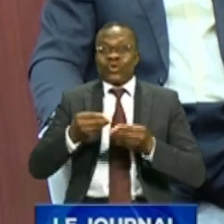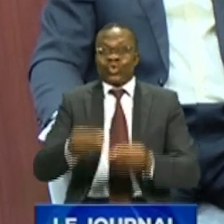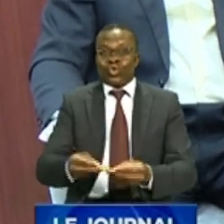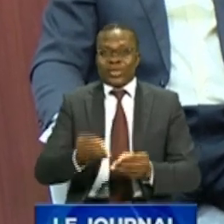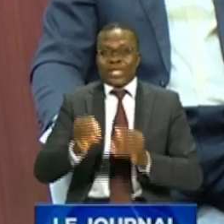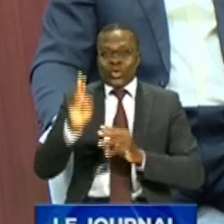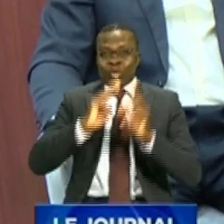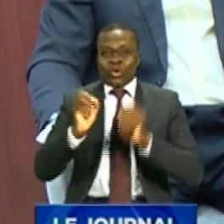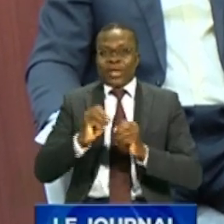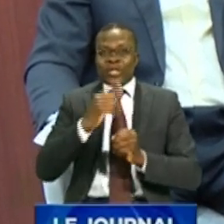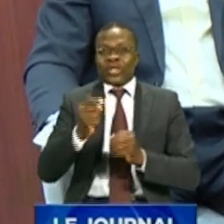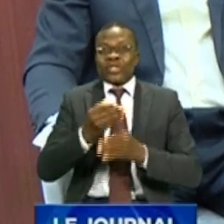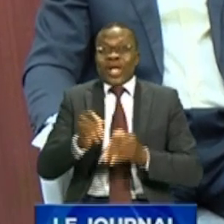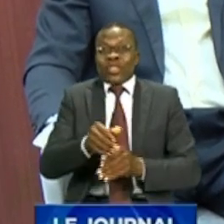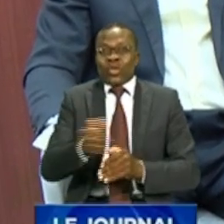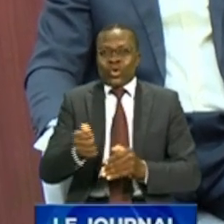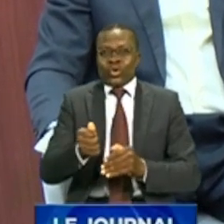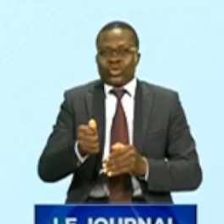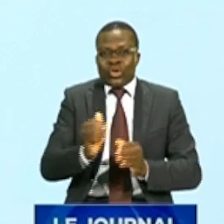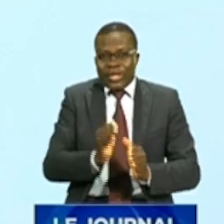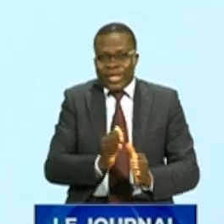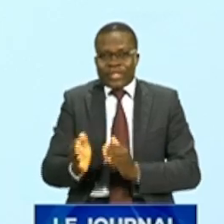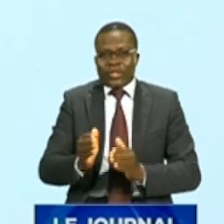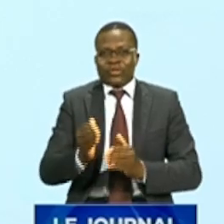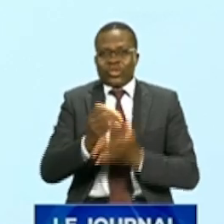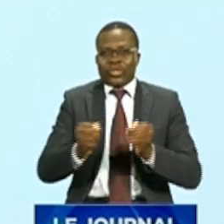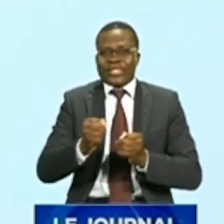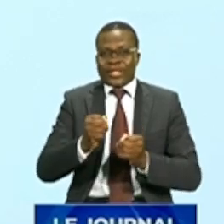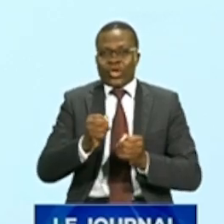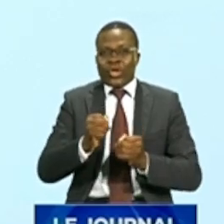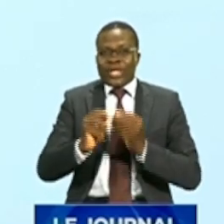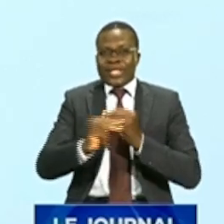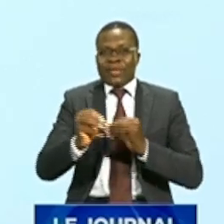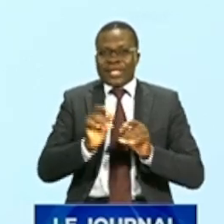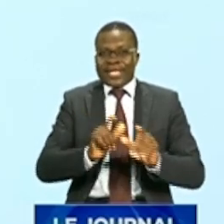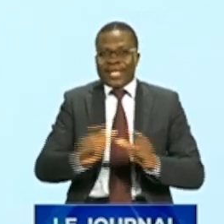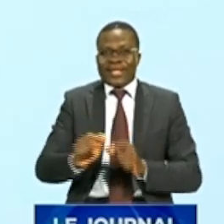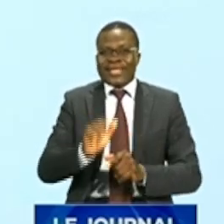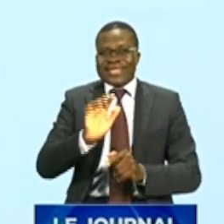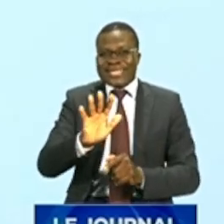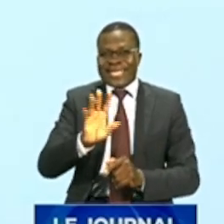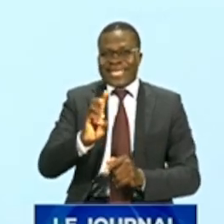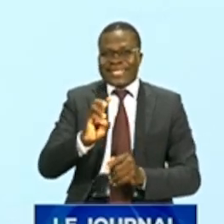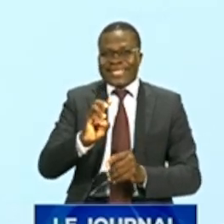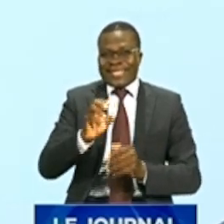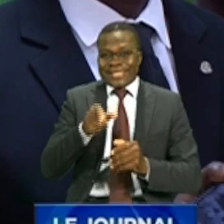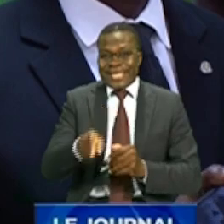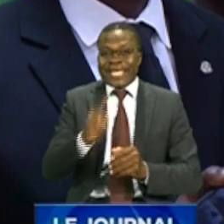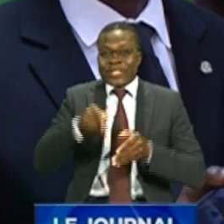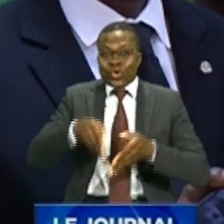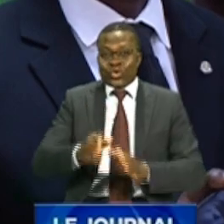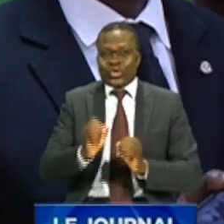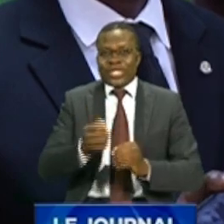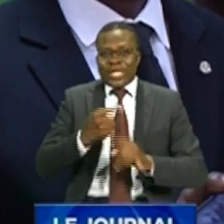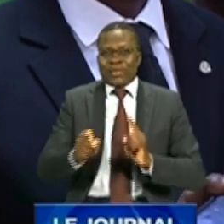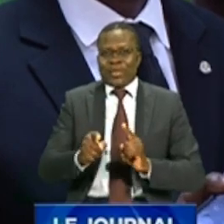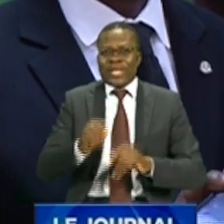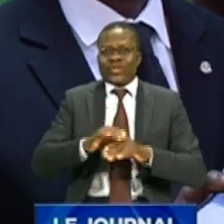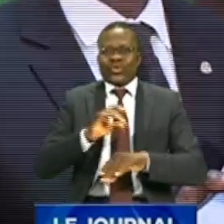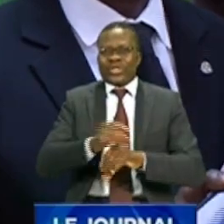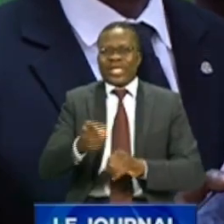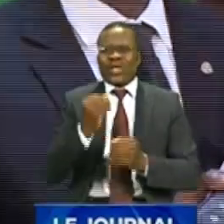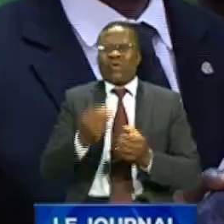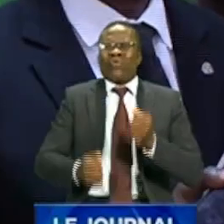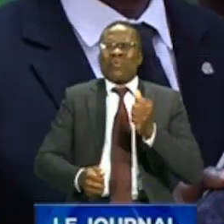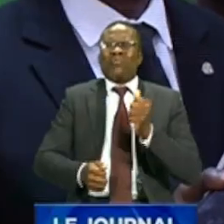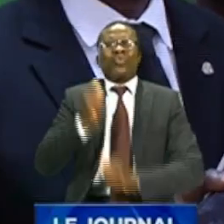préoccupations, qui sont entre autres l'assainissement du secteur des médias en ligne. C'est 56 médias en ligne qui sont autorisés, mais sur le terrain, il y en a